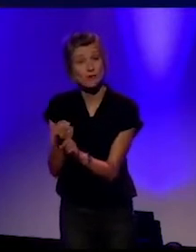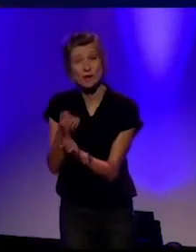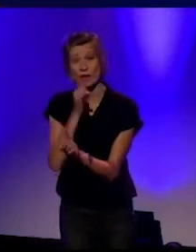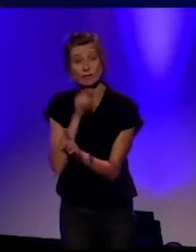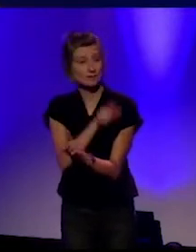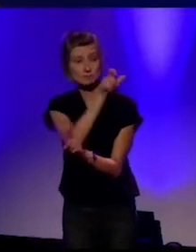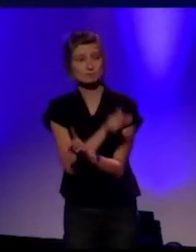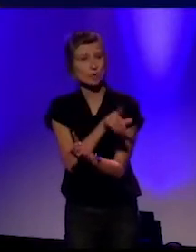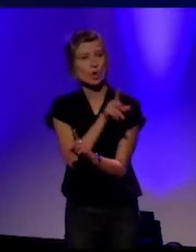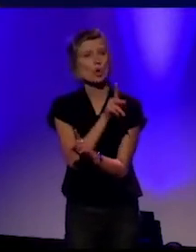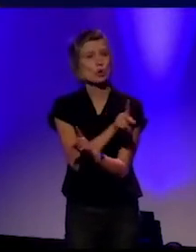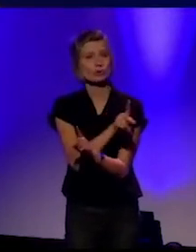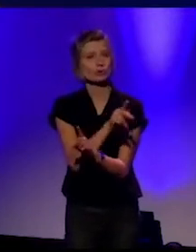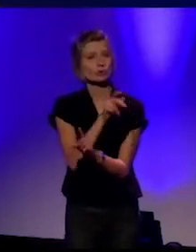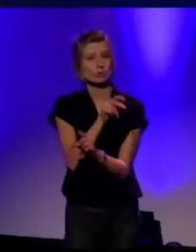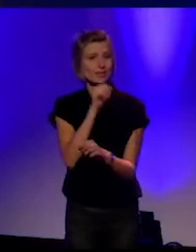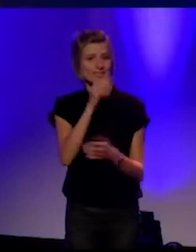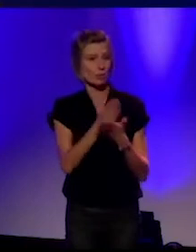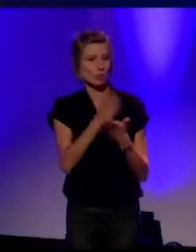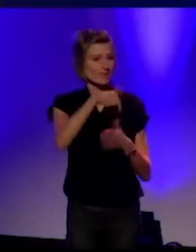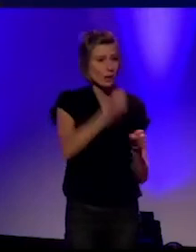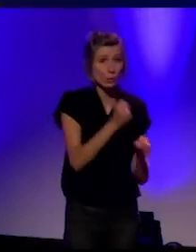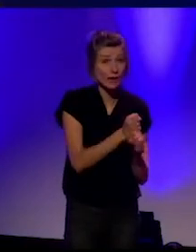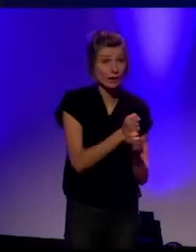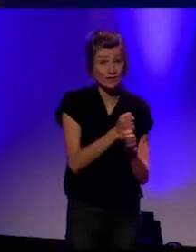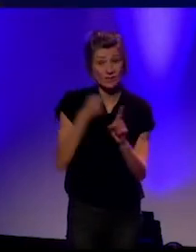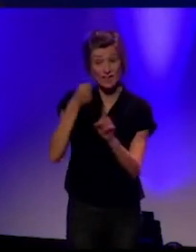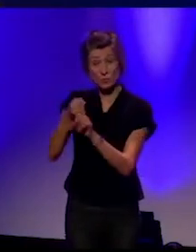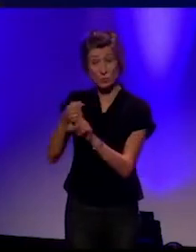de universiteit gelopen is en de universiteit met hem gelopen is?